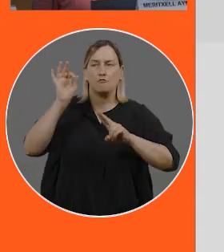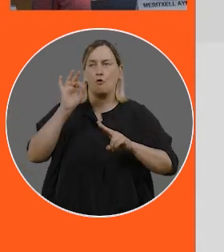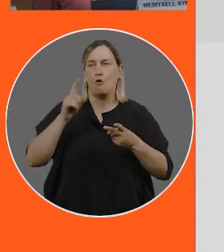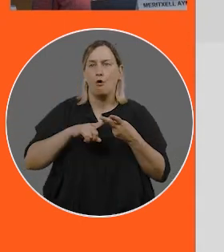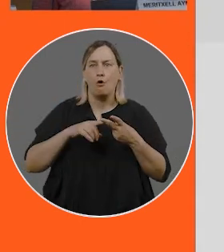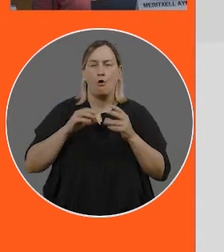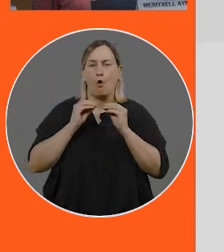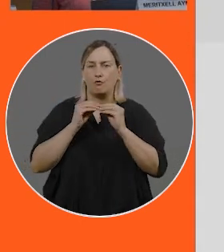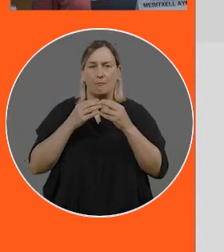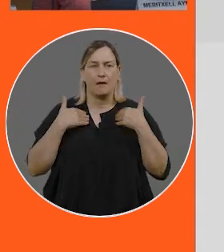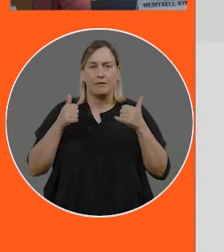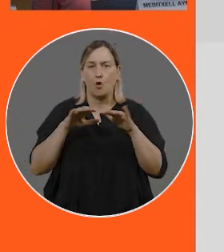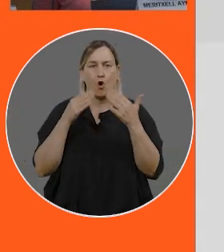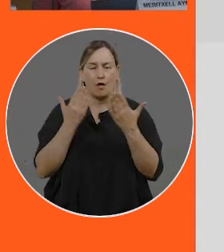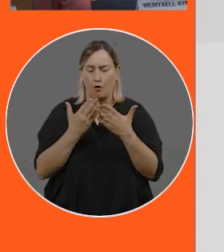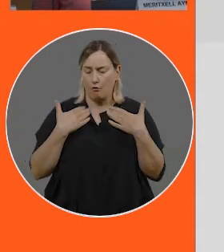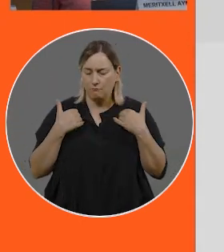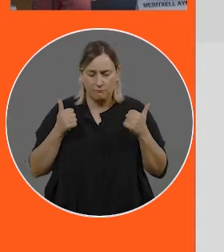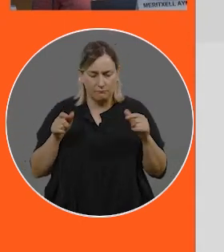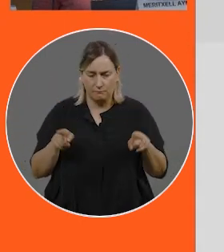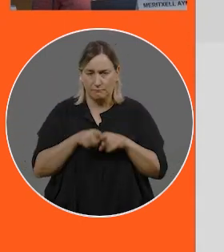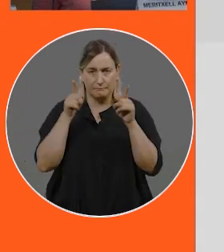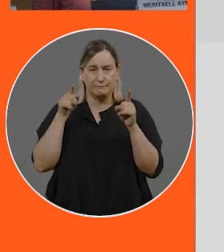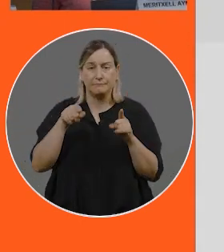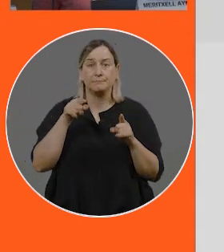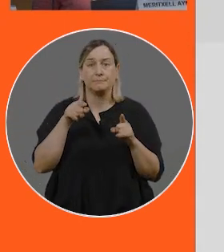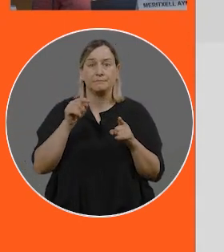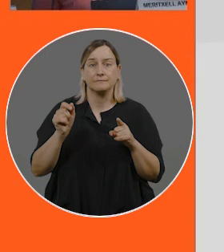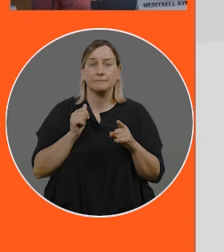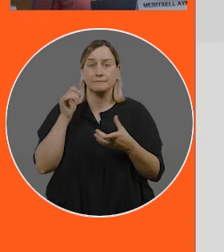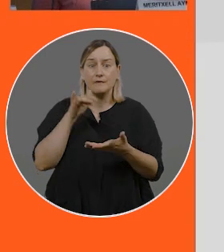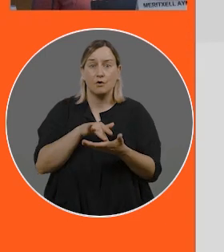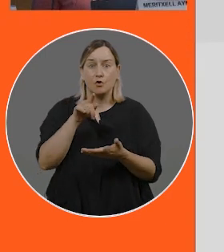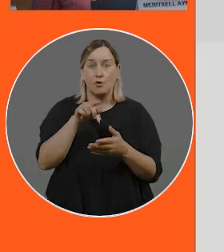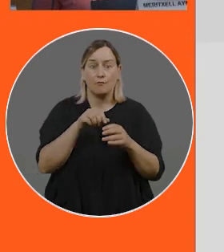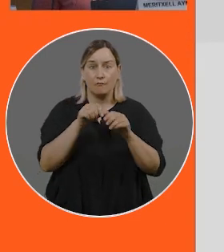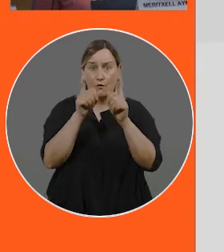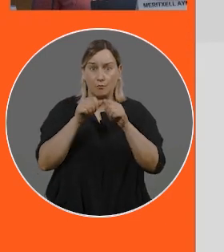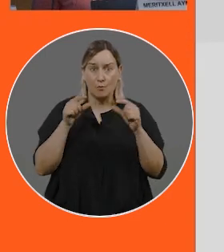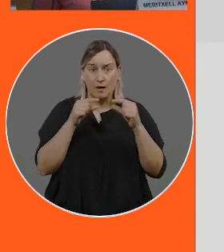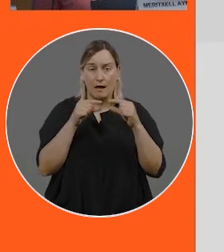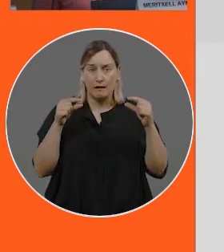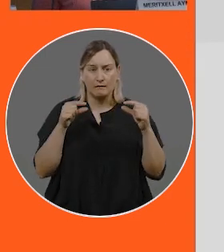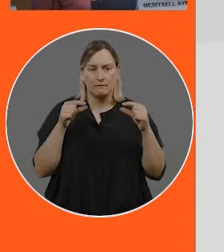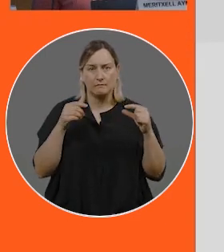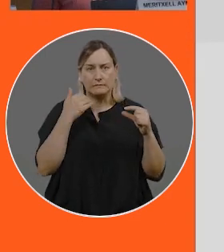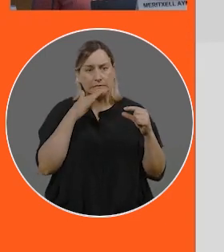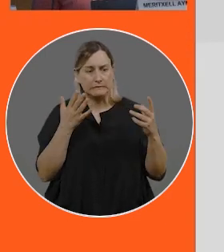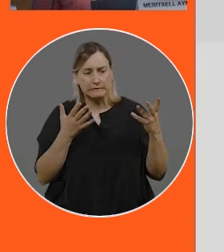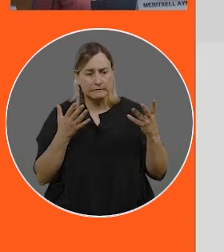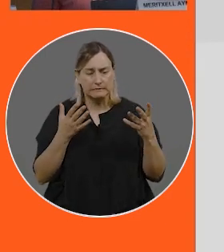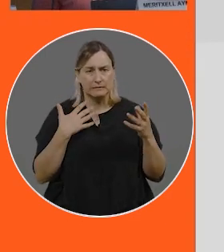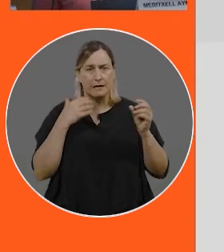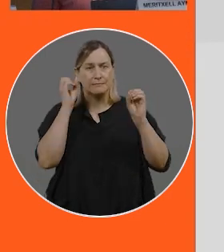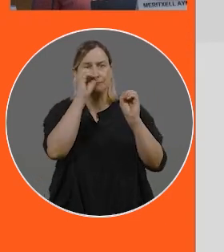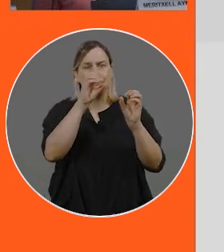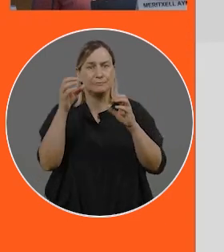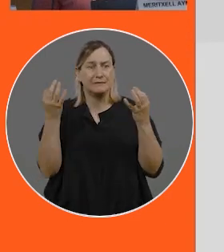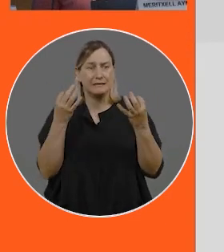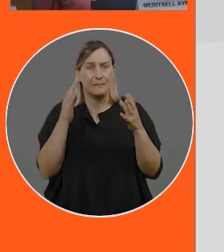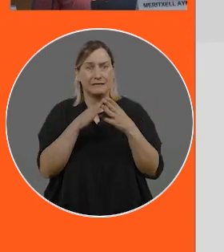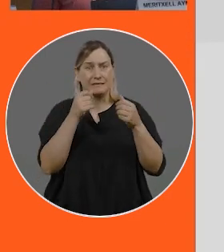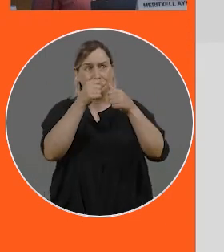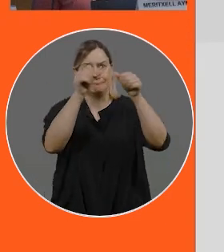sé, de l'escola o d'on sigui, que en aquest formulari no sapiguem què hem d'introduir, perquè si els camps no